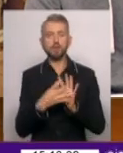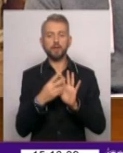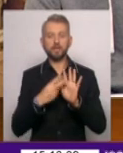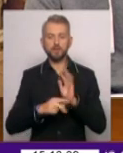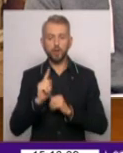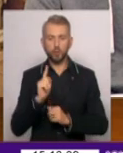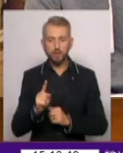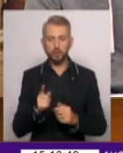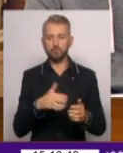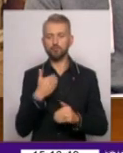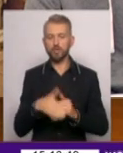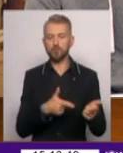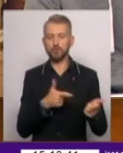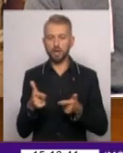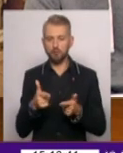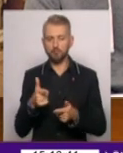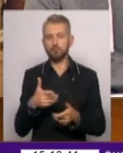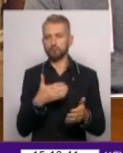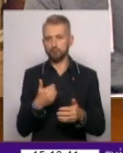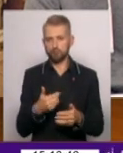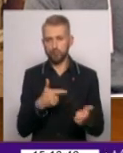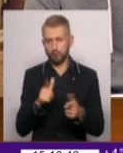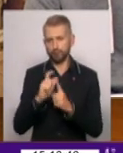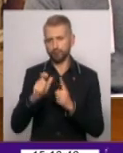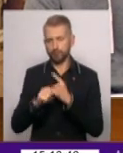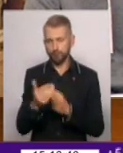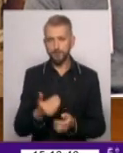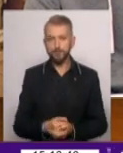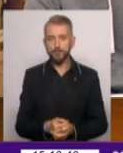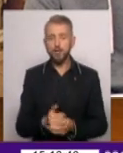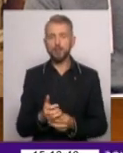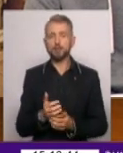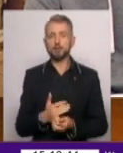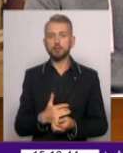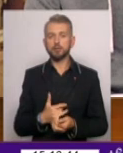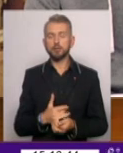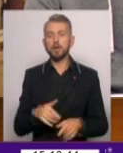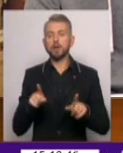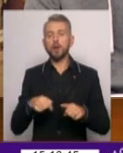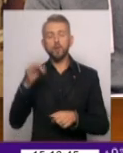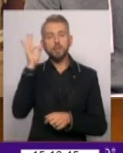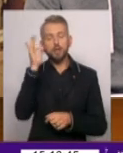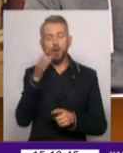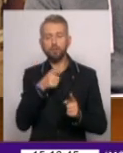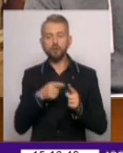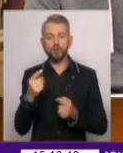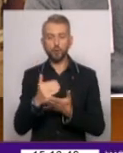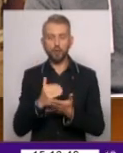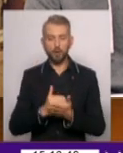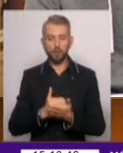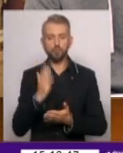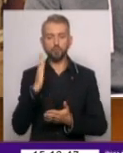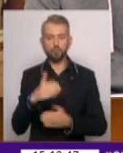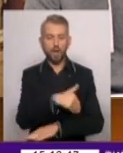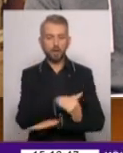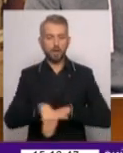223-0981. Ми вже чекаємо на всі ваші телефонні дзвінки. Ну і, звичайно, я також нагадаю, що впродовж всього ефіру на ваших екранах буде адреса